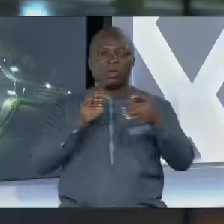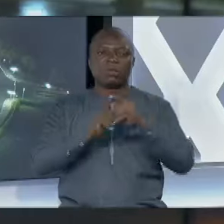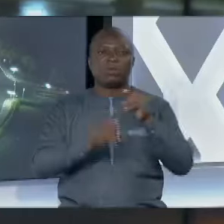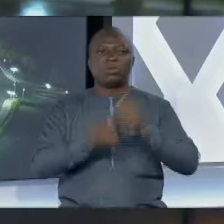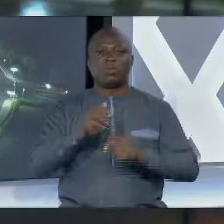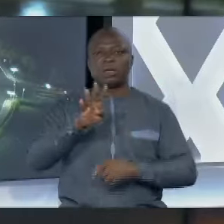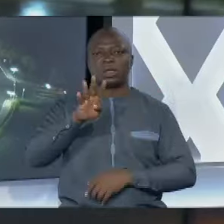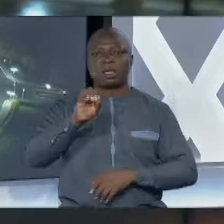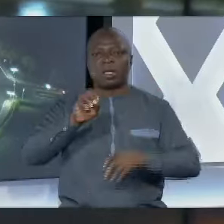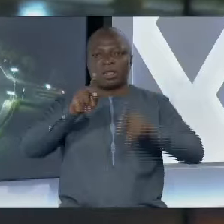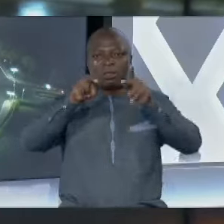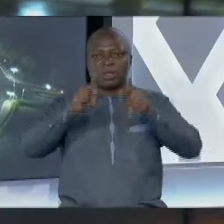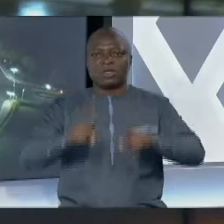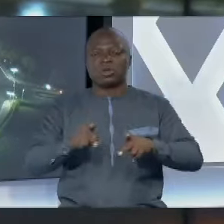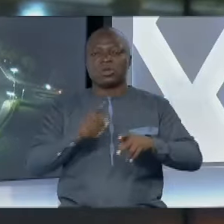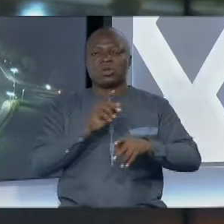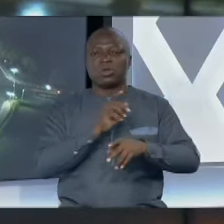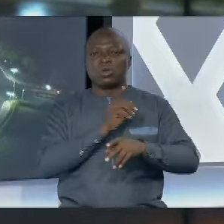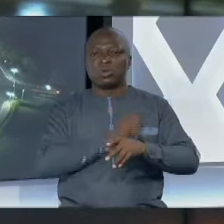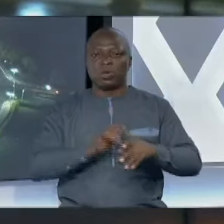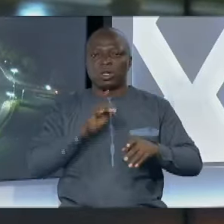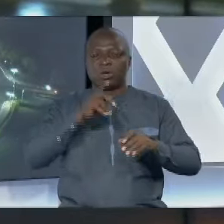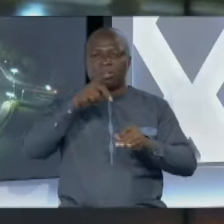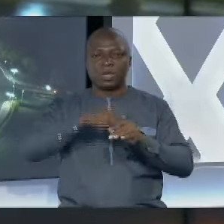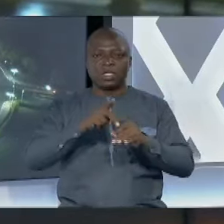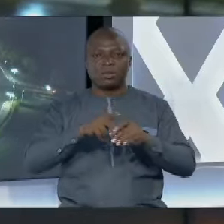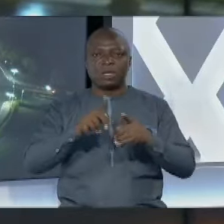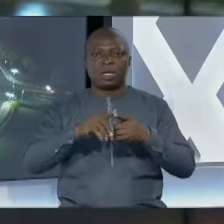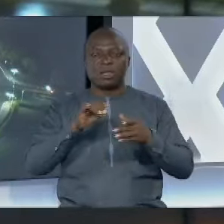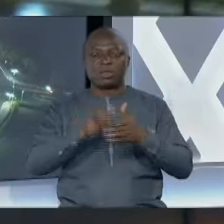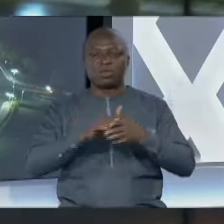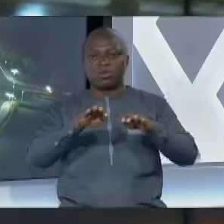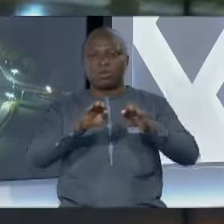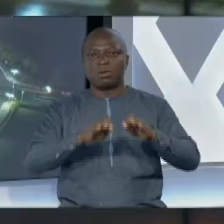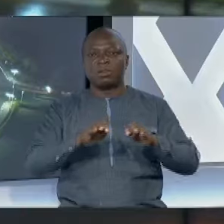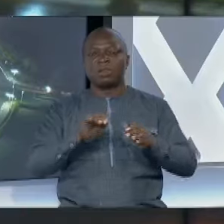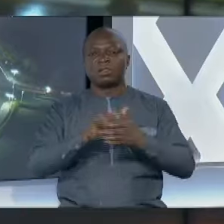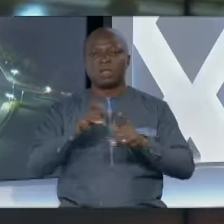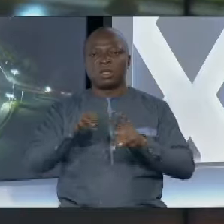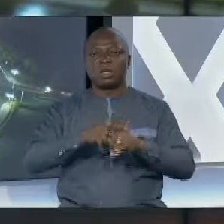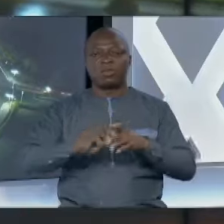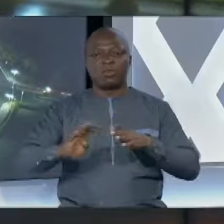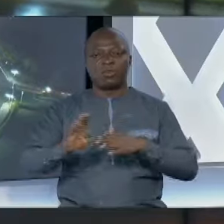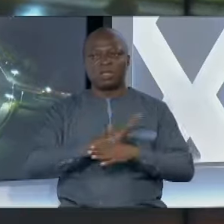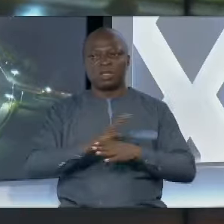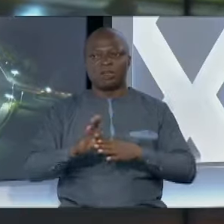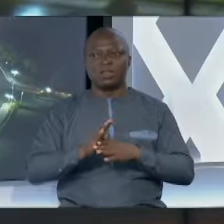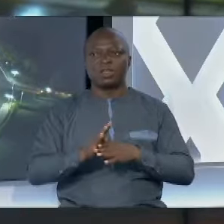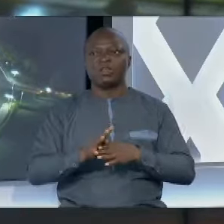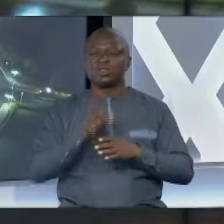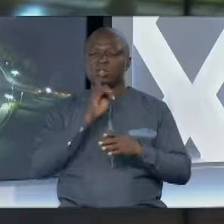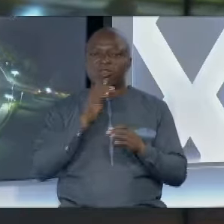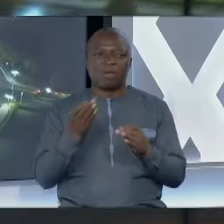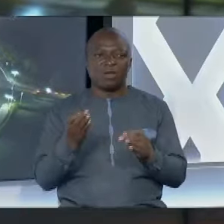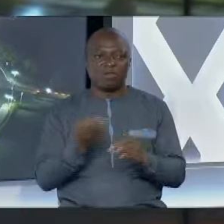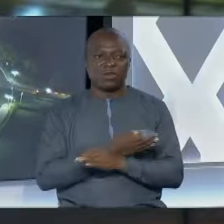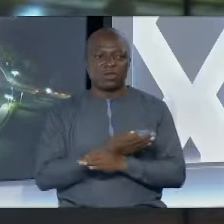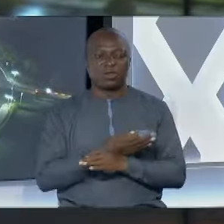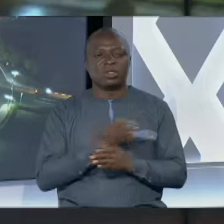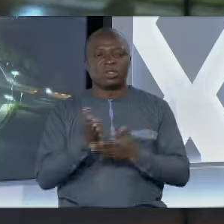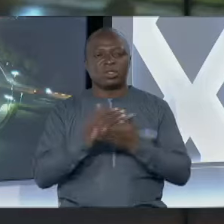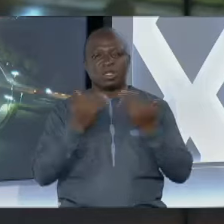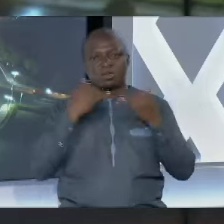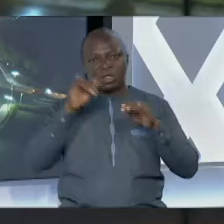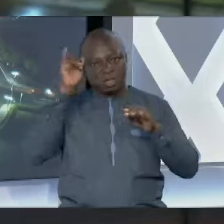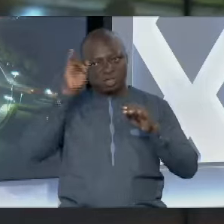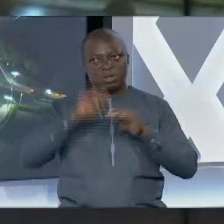40 opérateurs économiques togolais y ont pris part et selon eux, ces rendez-vous d'affaires ont été fructueux. Carmen Madia Kakbo